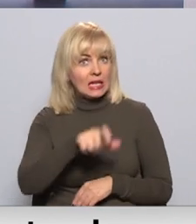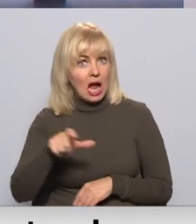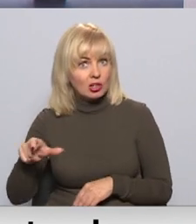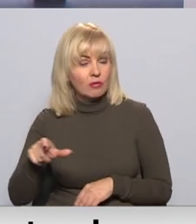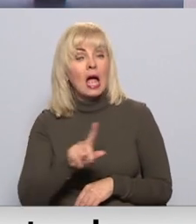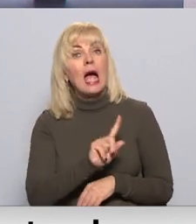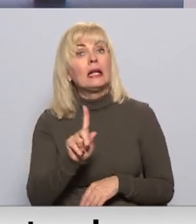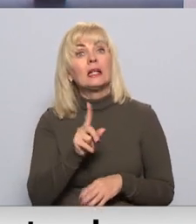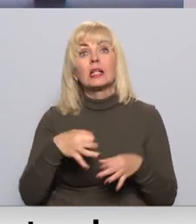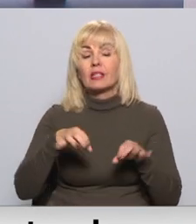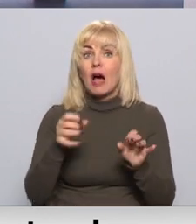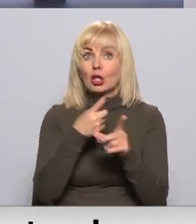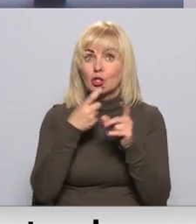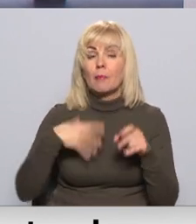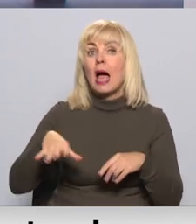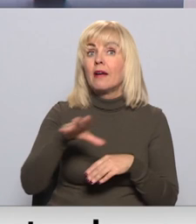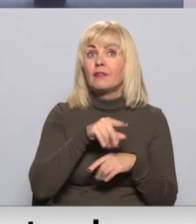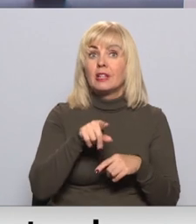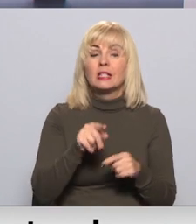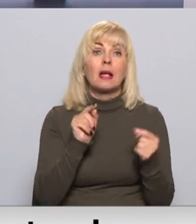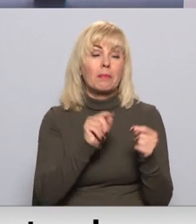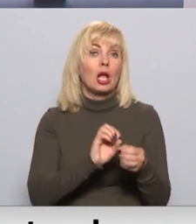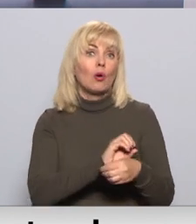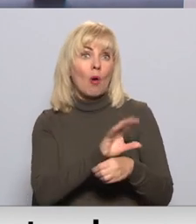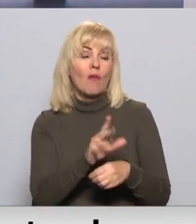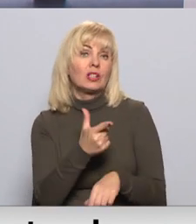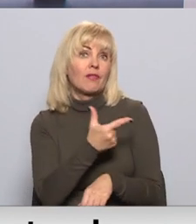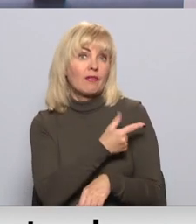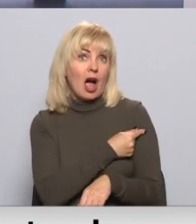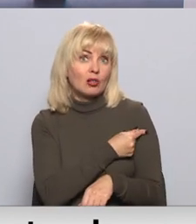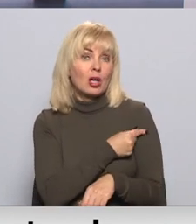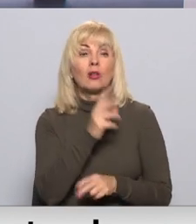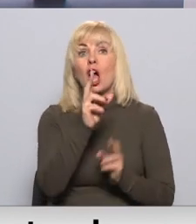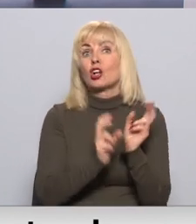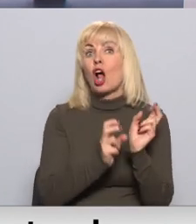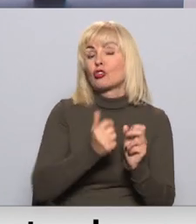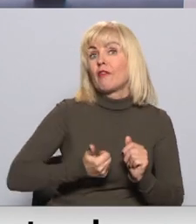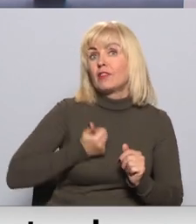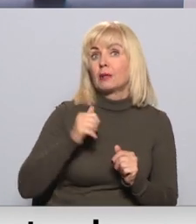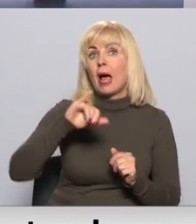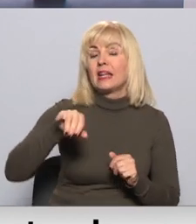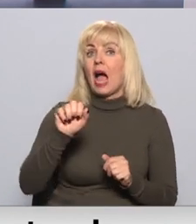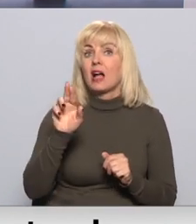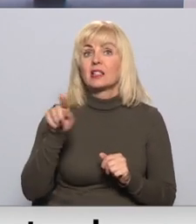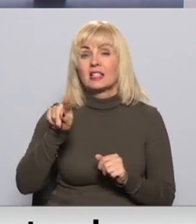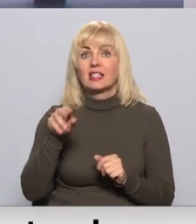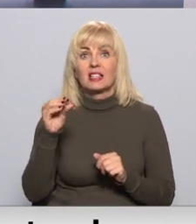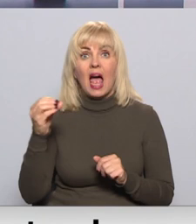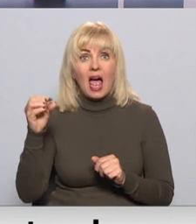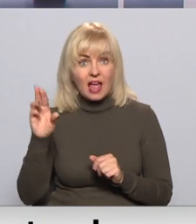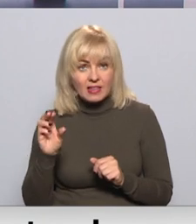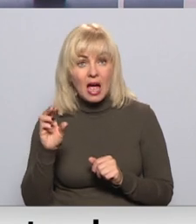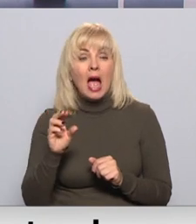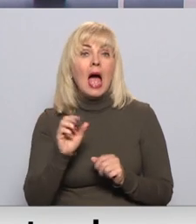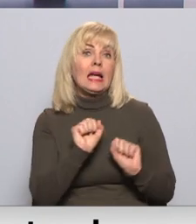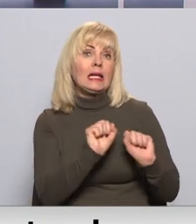Taču ir kāda svarīga ziņa visiem tiem, kuri pret COVID-19 vakcinējušies ar ražotāja Johnson & Johnson vakcīnu.